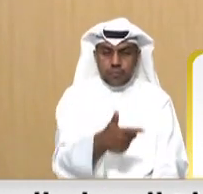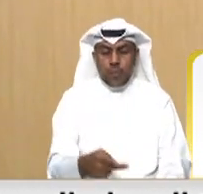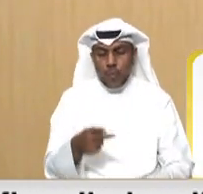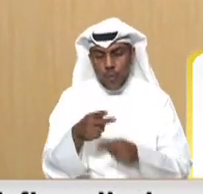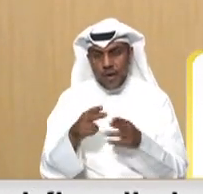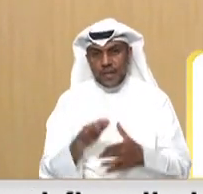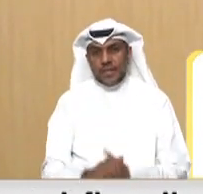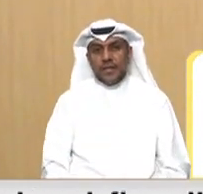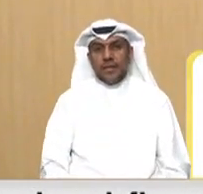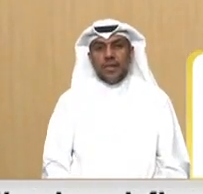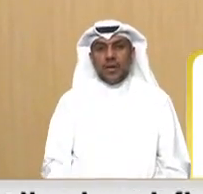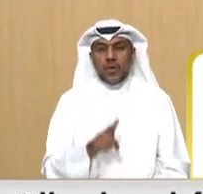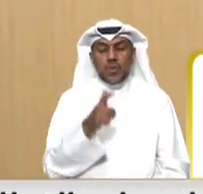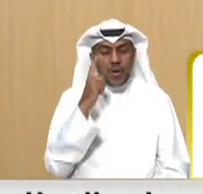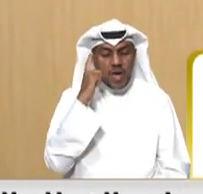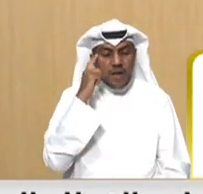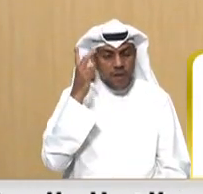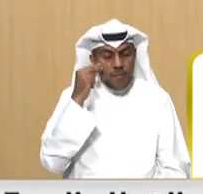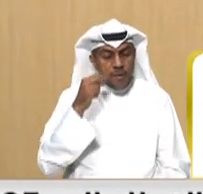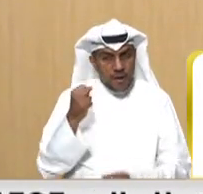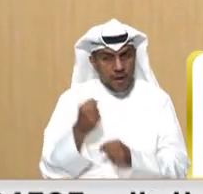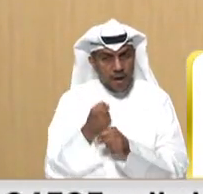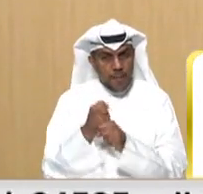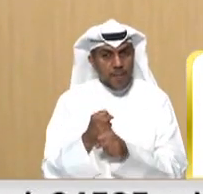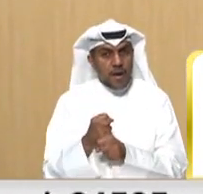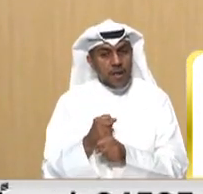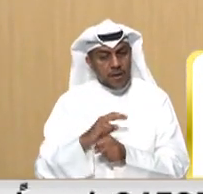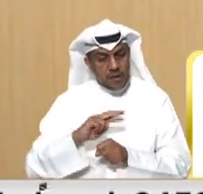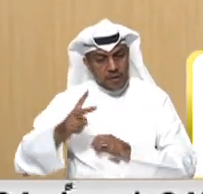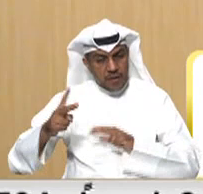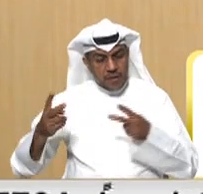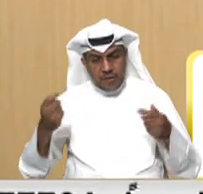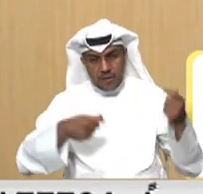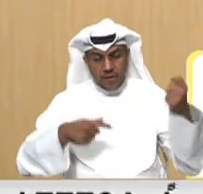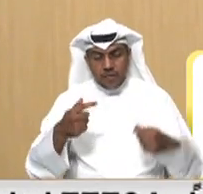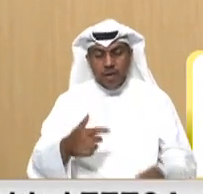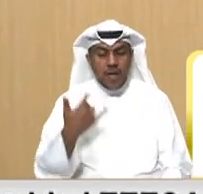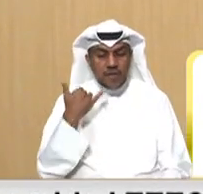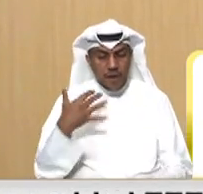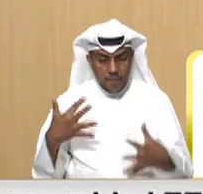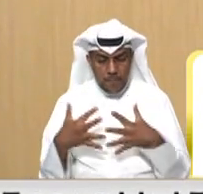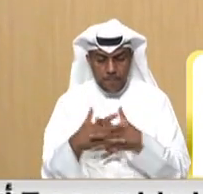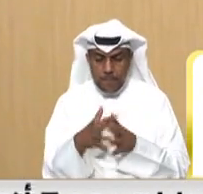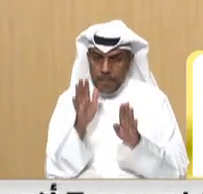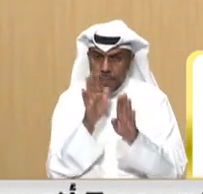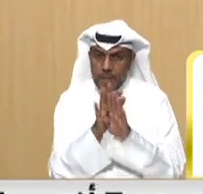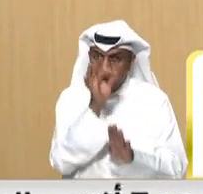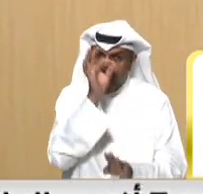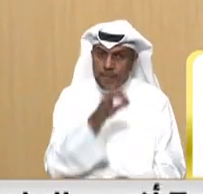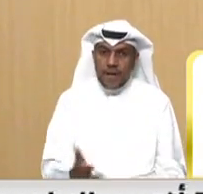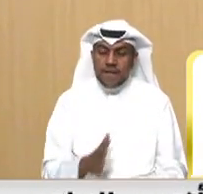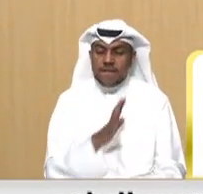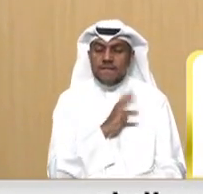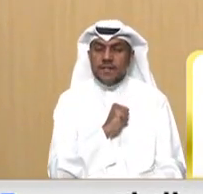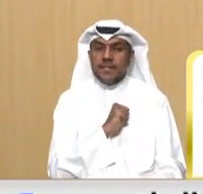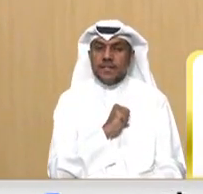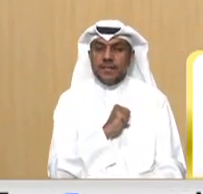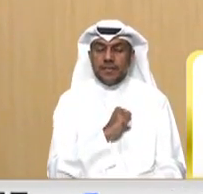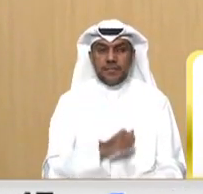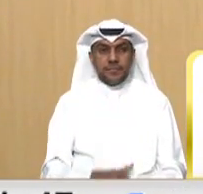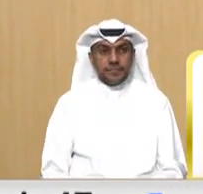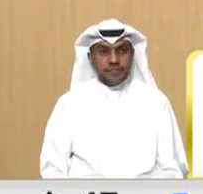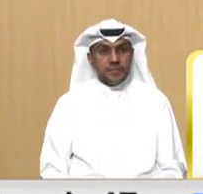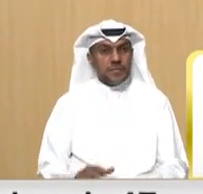بحاجة إلى إيجاد موارد بديلة، والدول العربية بحاجة للتعبير عن التضامن مع الفلسطينيين ولا سيما اللاجئين.